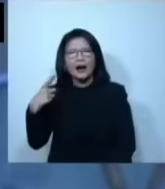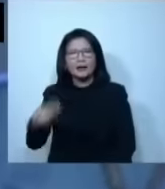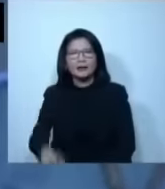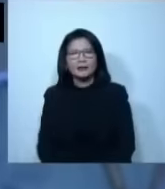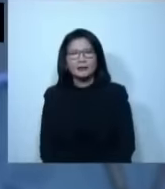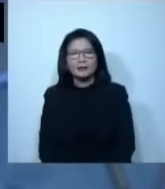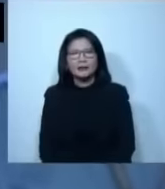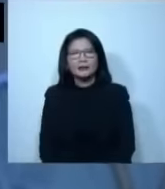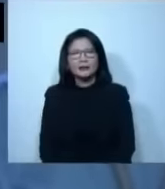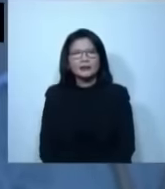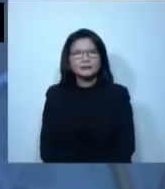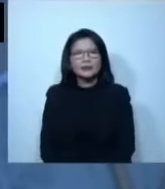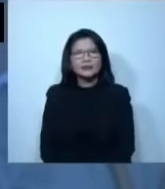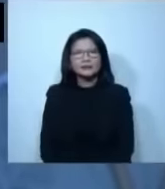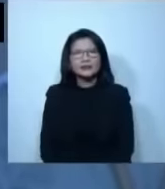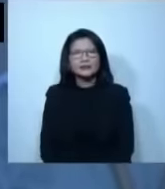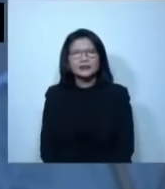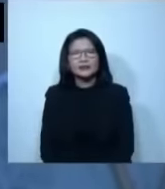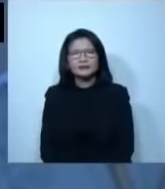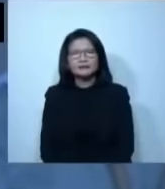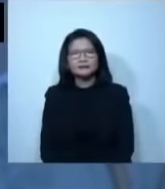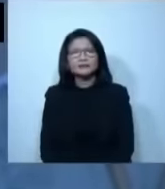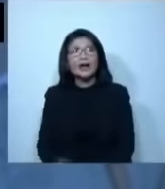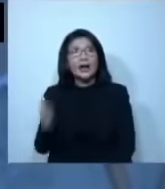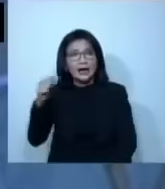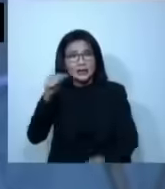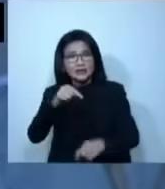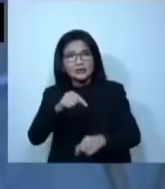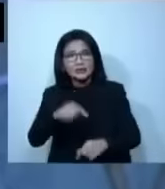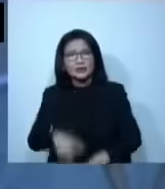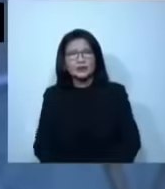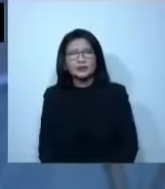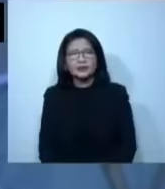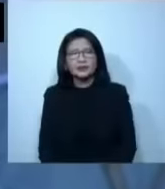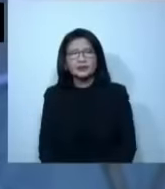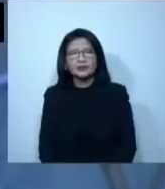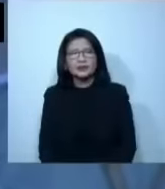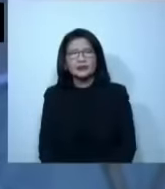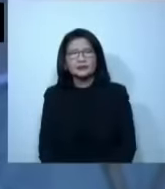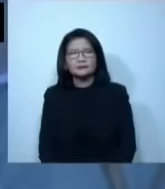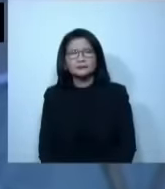Kita melihat ada campur tangan asing di situ. Dan